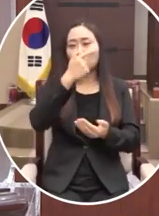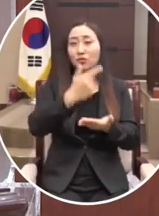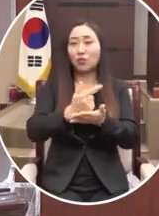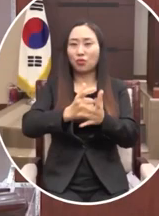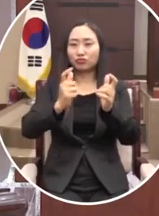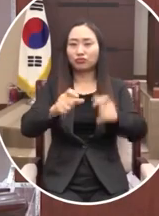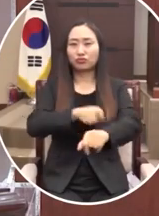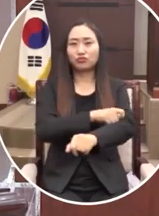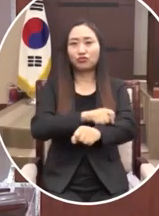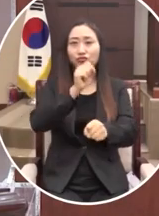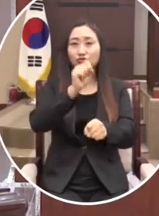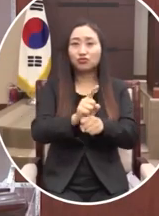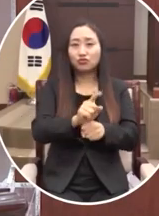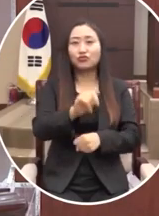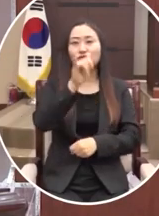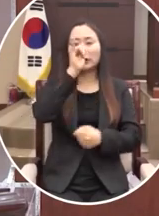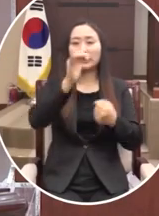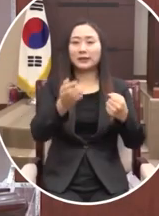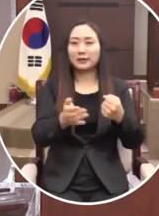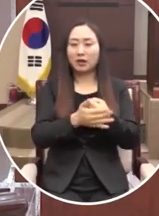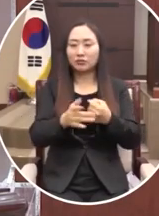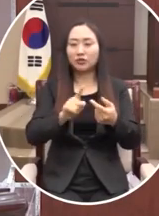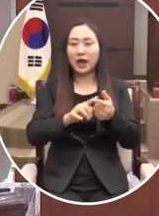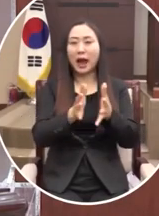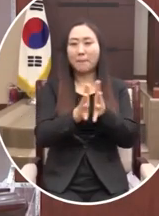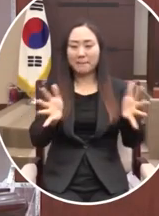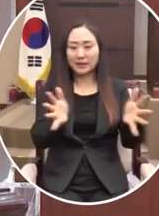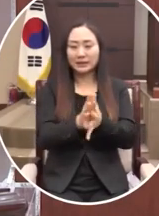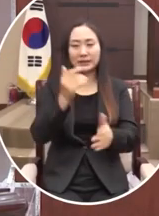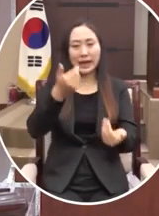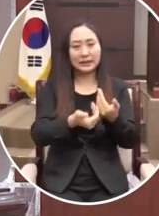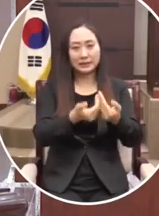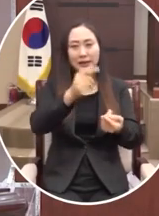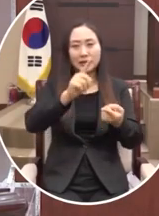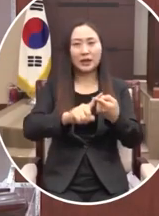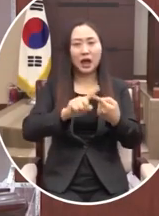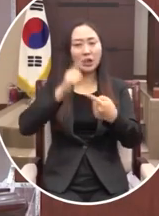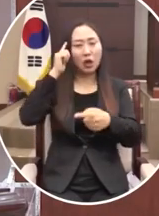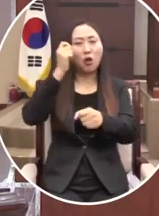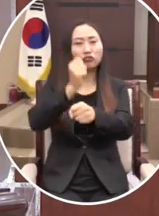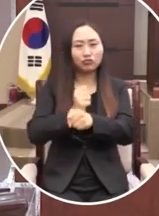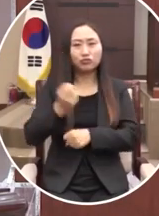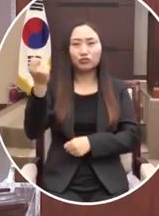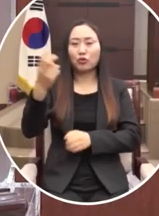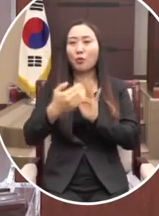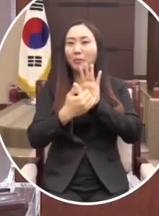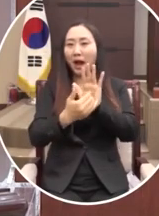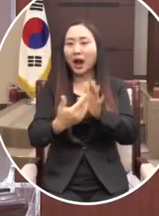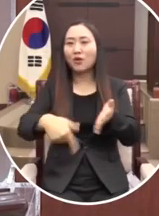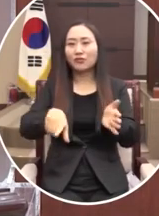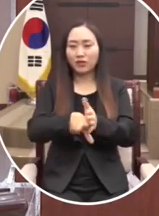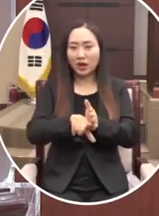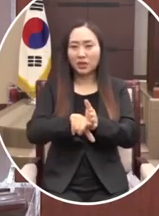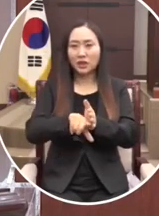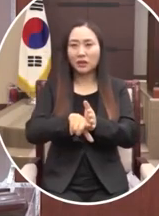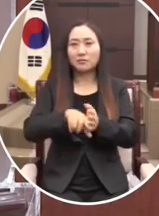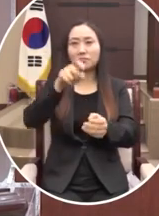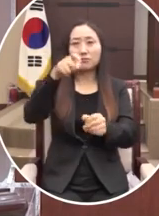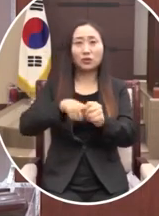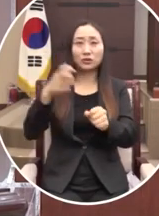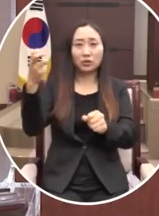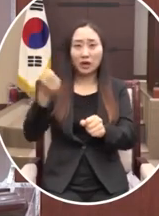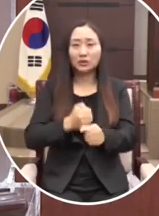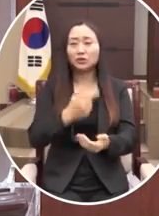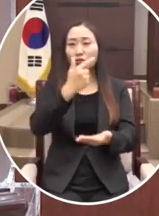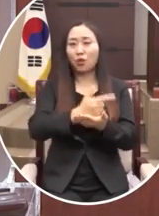노원구만의 특수성에 따른 아파트 갈등 사례 연구를 통해 대응책 마련과 예방관리를 목적으로